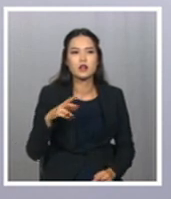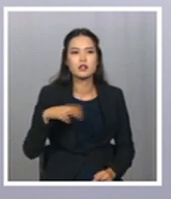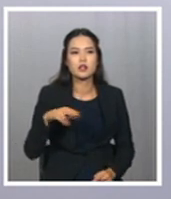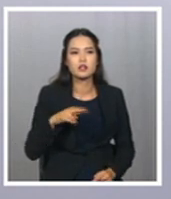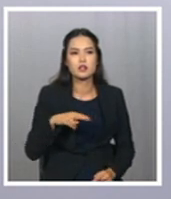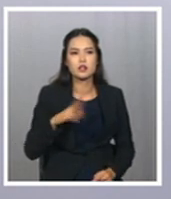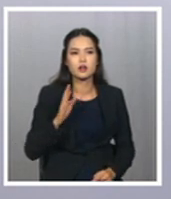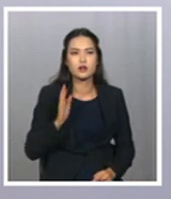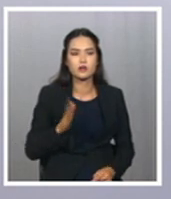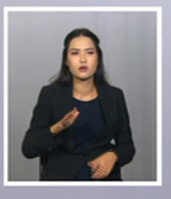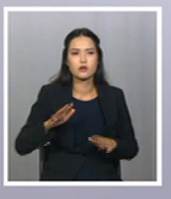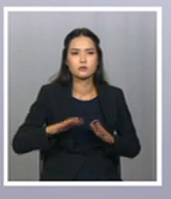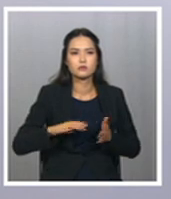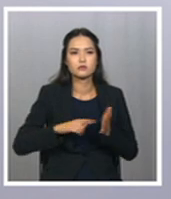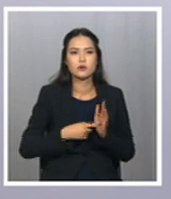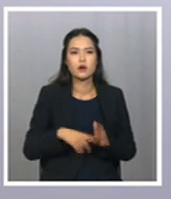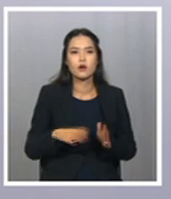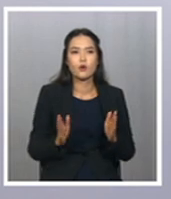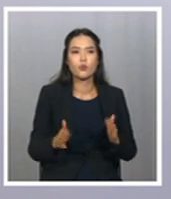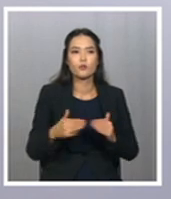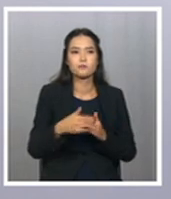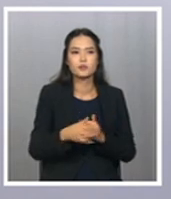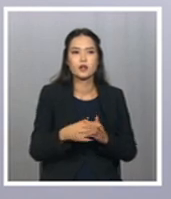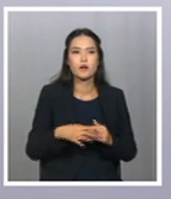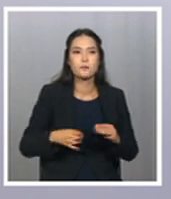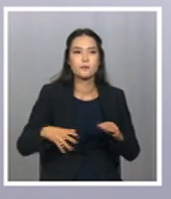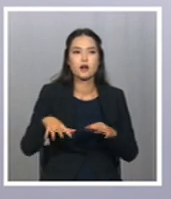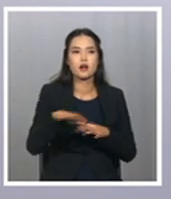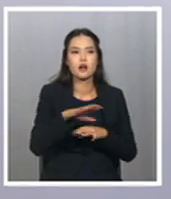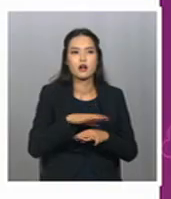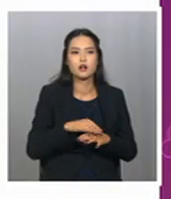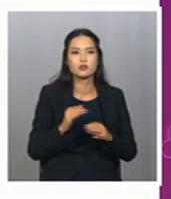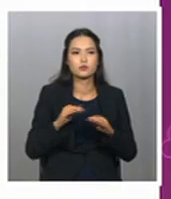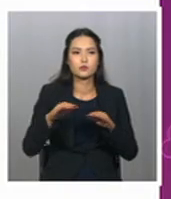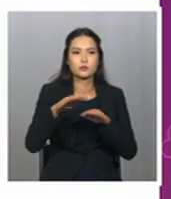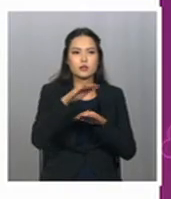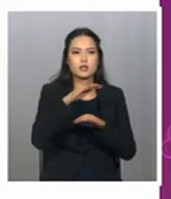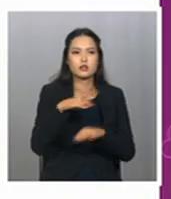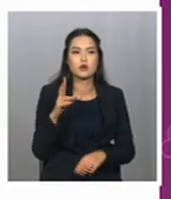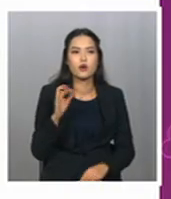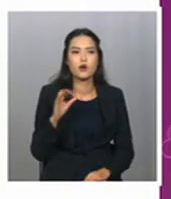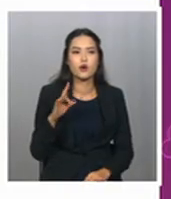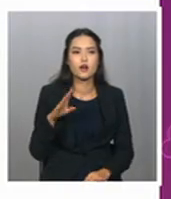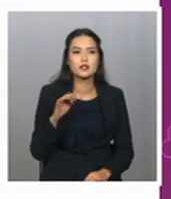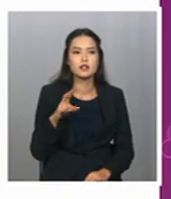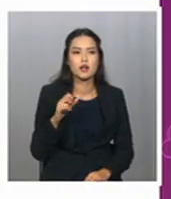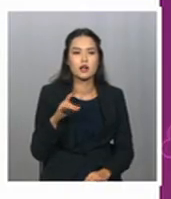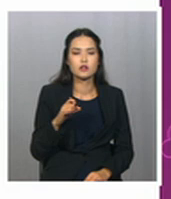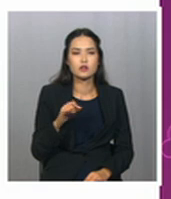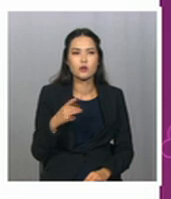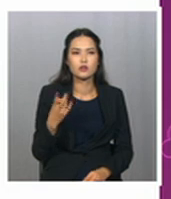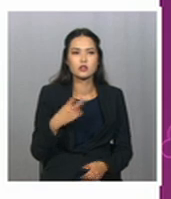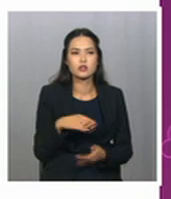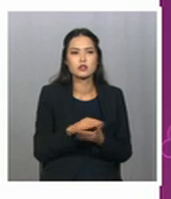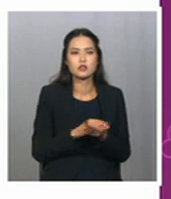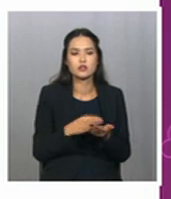орналасқан көптің барлық төбелерінің координаттарын жазыңыз. Балалар, суретке қараймыз. Бізде Д төбесі